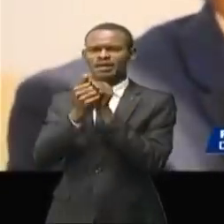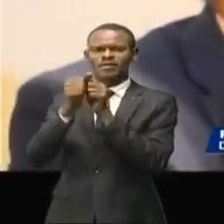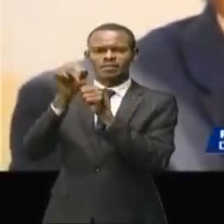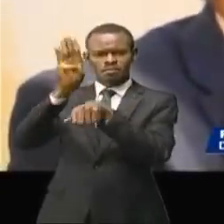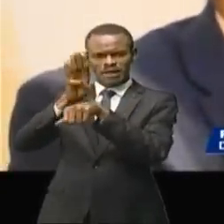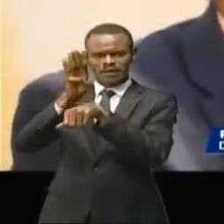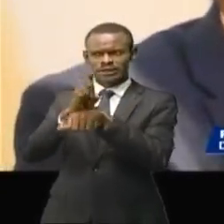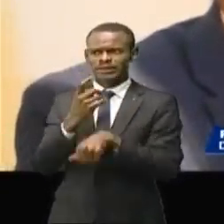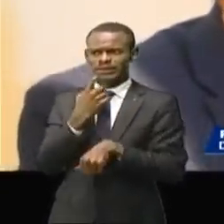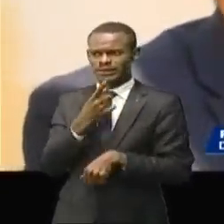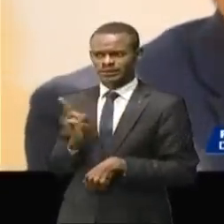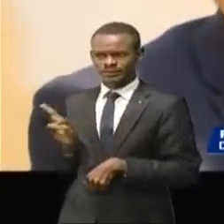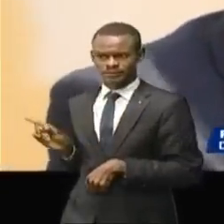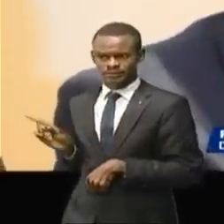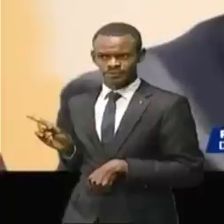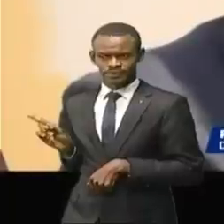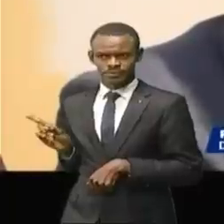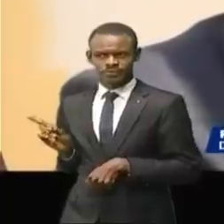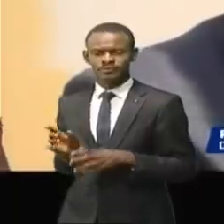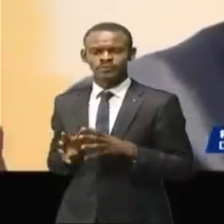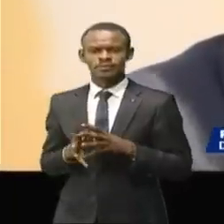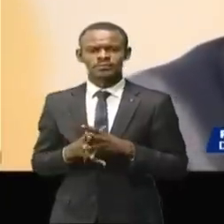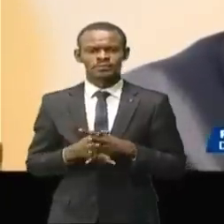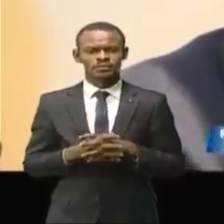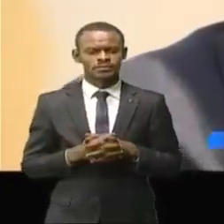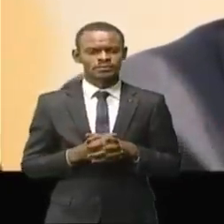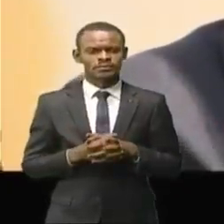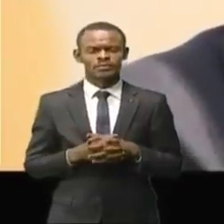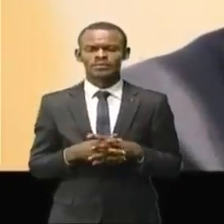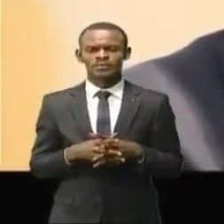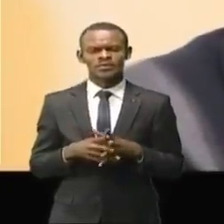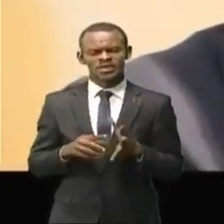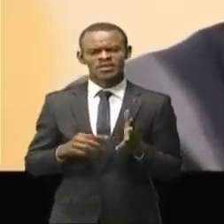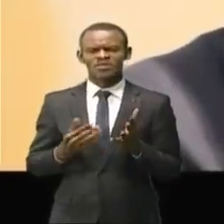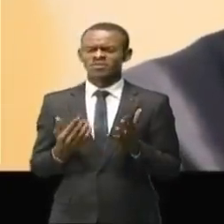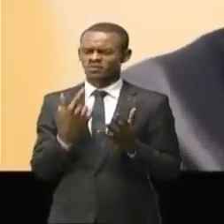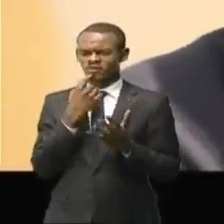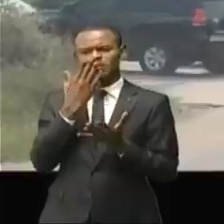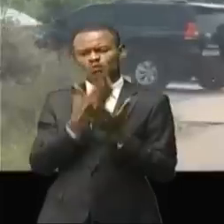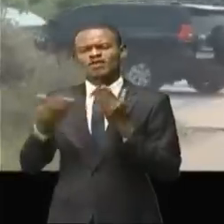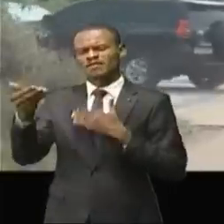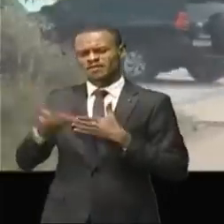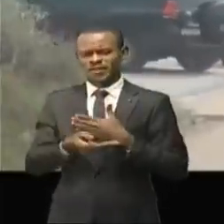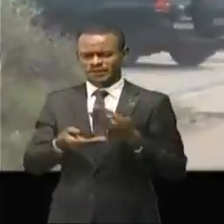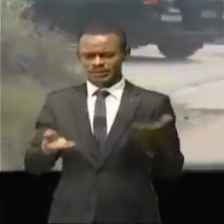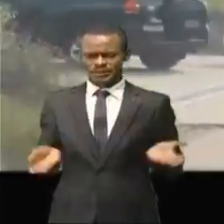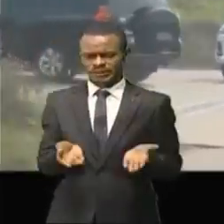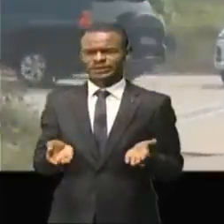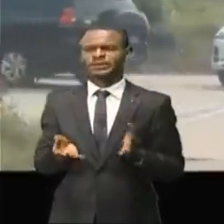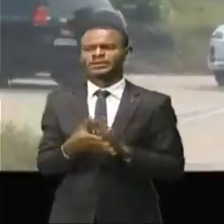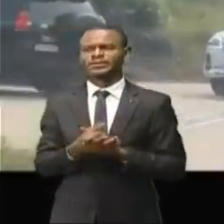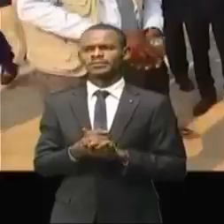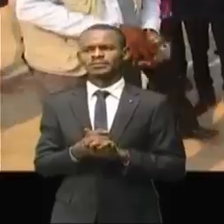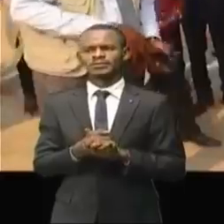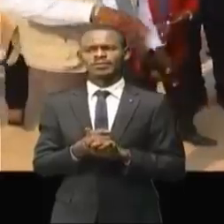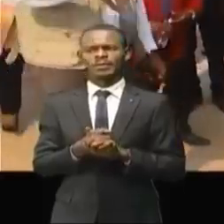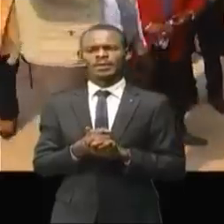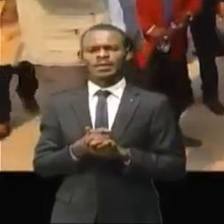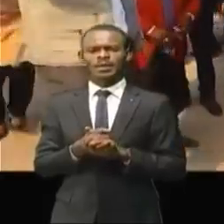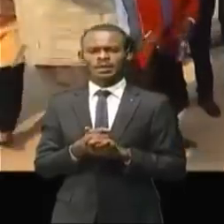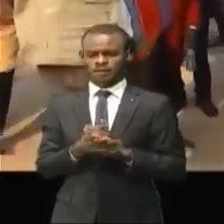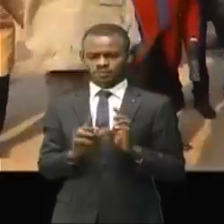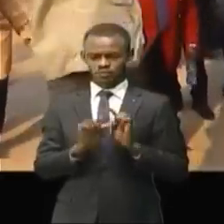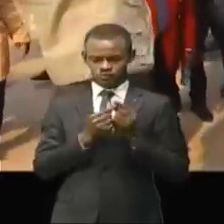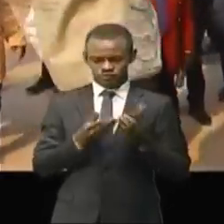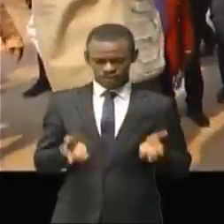communiquer final le mercredi donc une fois encore sur les bienvenus chez moi Kinshasa les deux groupes sont ensuite descendus